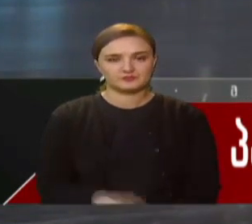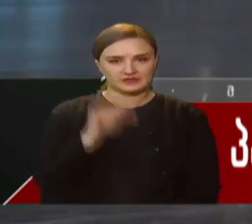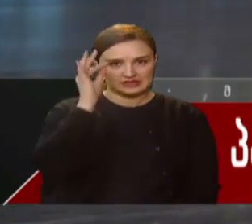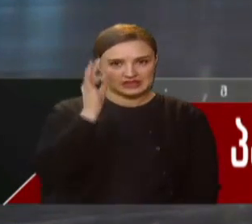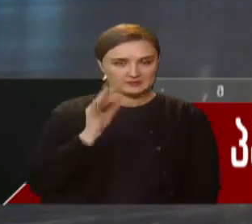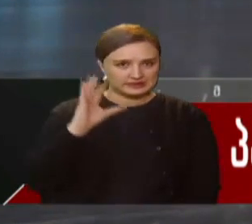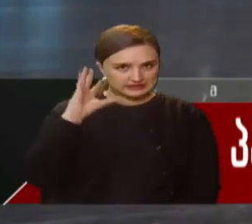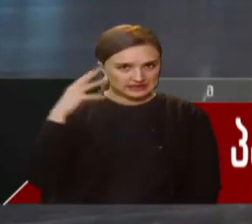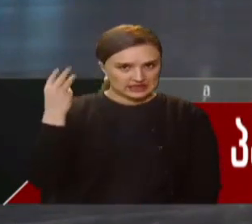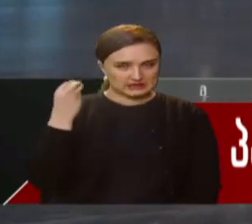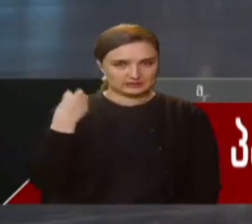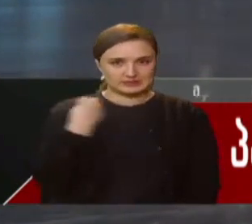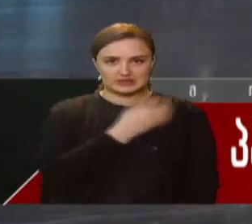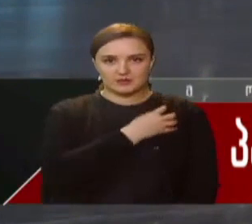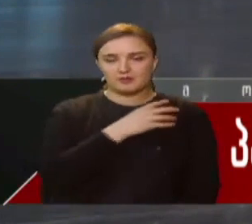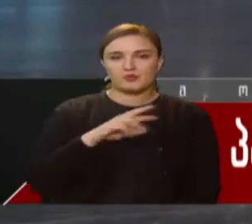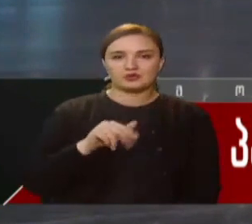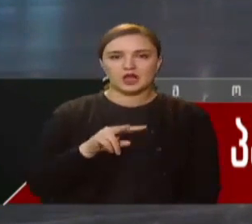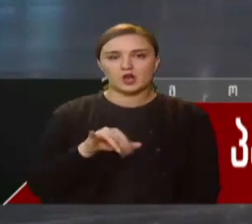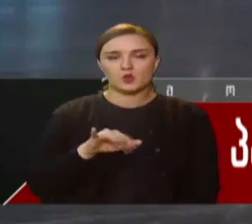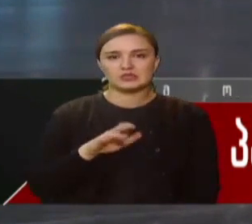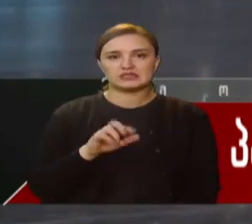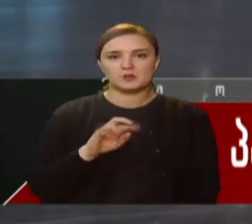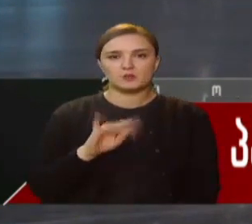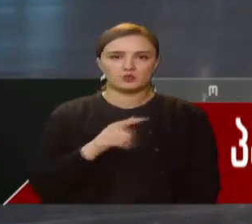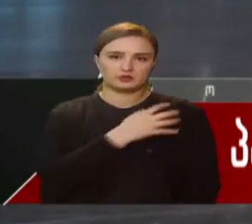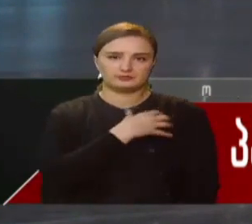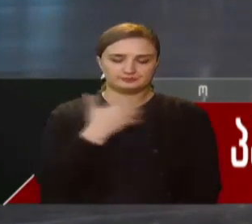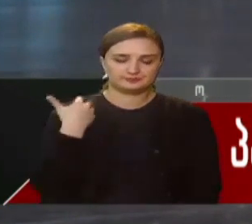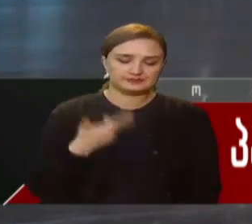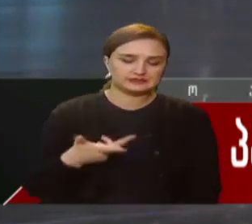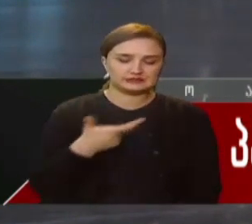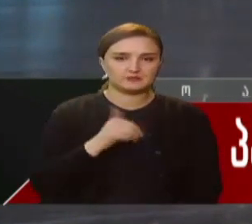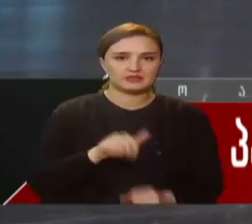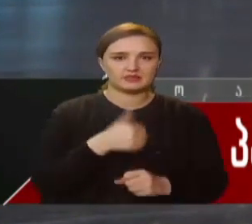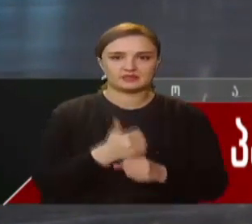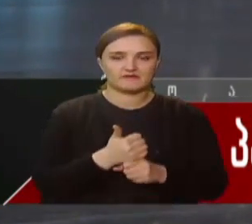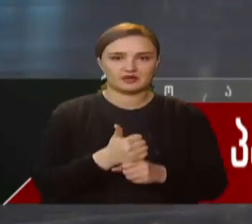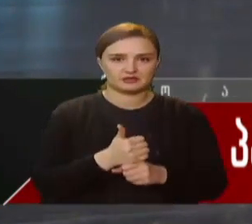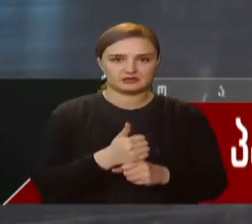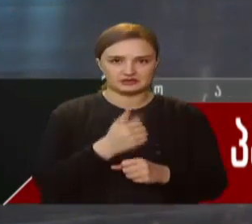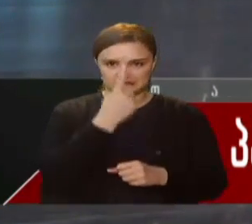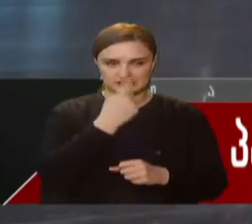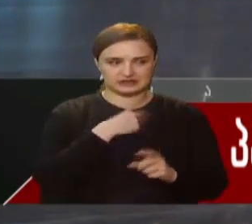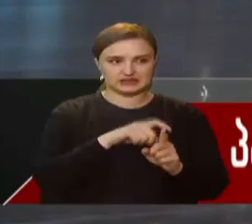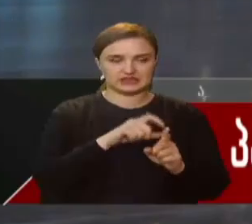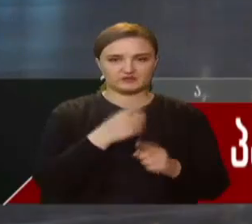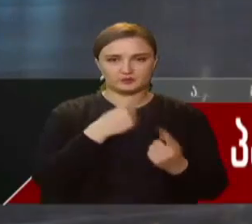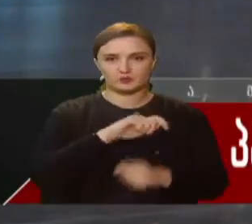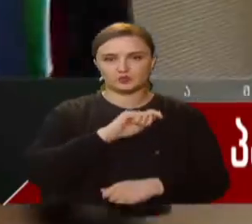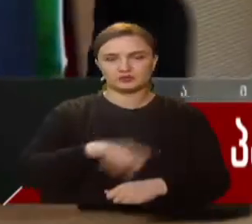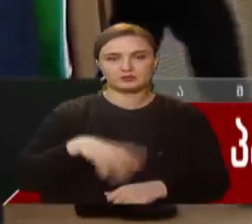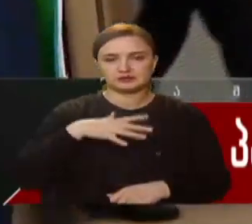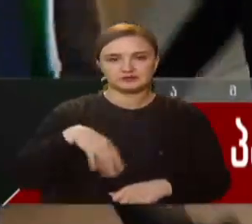Germania, Niderlandele, Sameppo da, Luxemburgi, Saherzogo, Sami, Kvernidan, Samim, Tavari, Gzaunulit, Brundeba, Kartuli, Sa Parlamento, Delegacija,